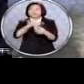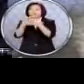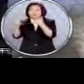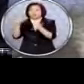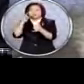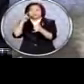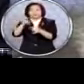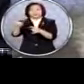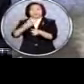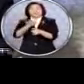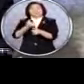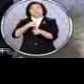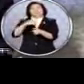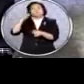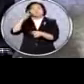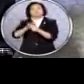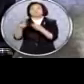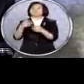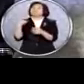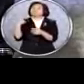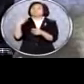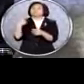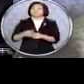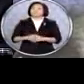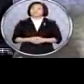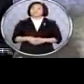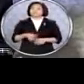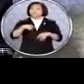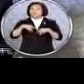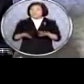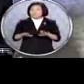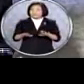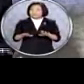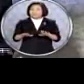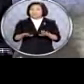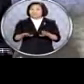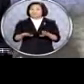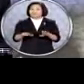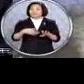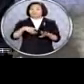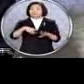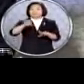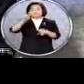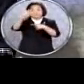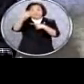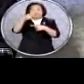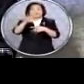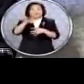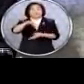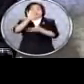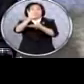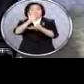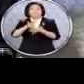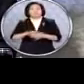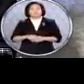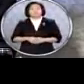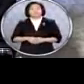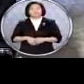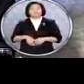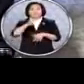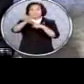很多不满意，所以我在这个今年国这个元旦的时候提到这个